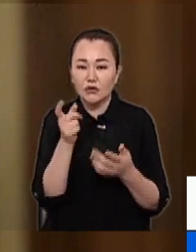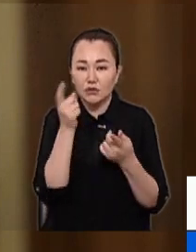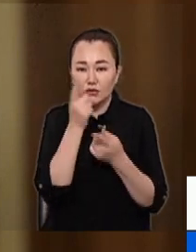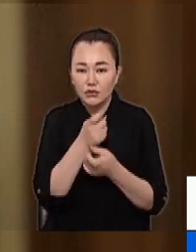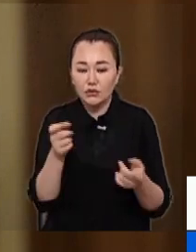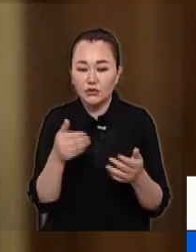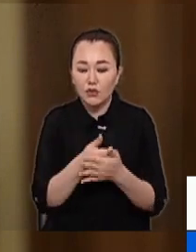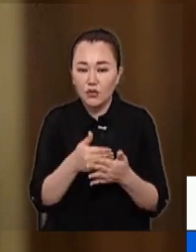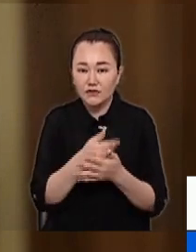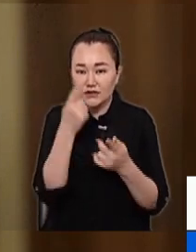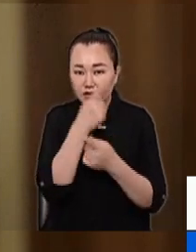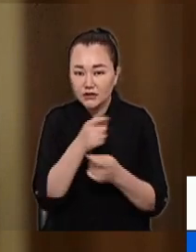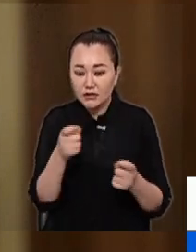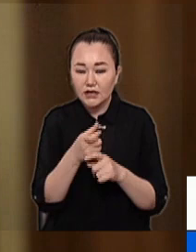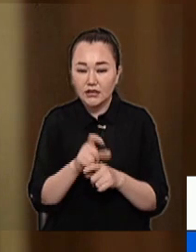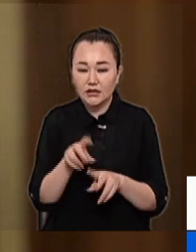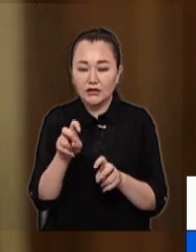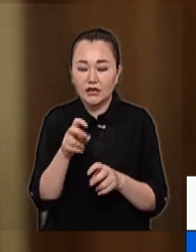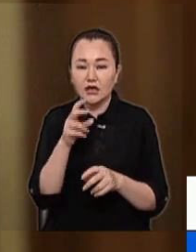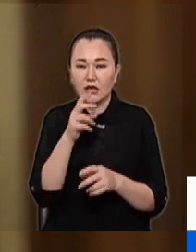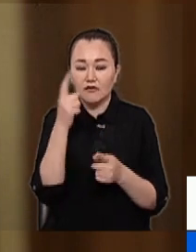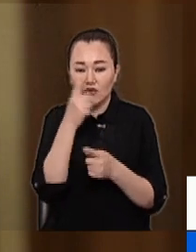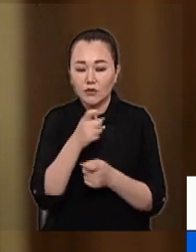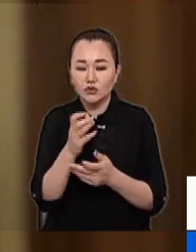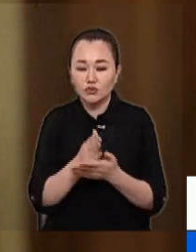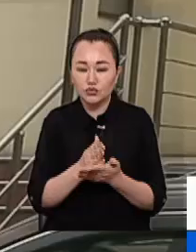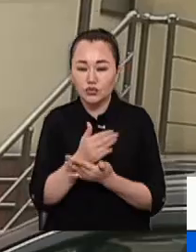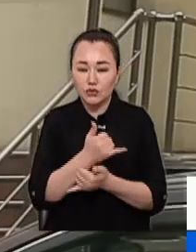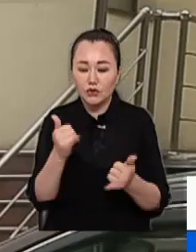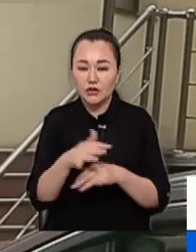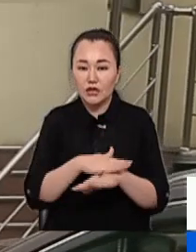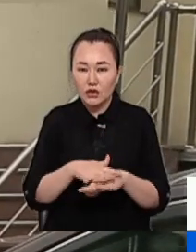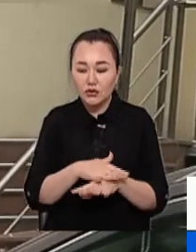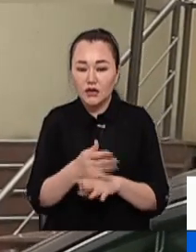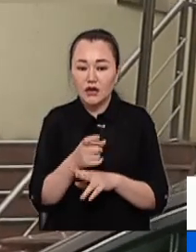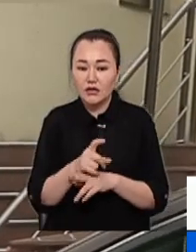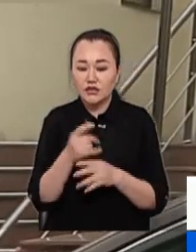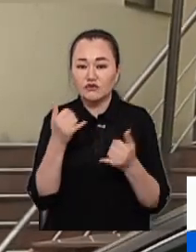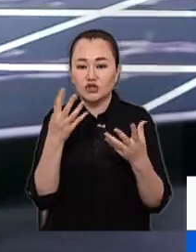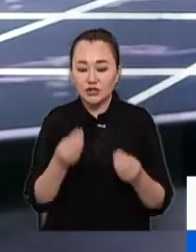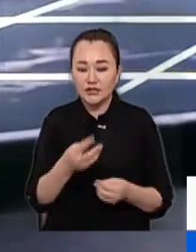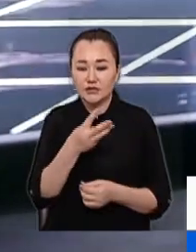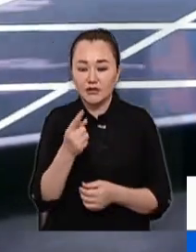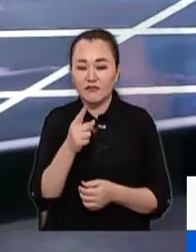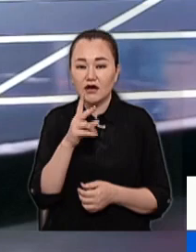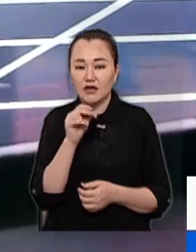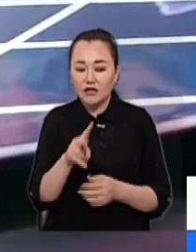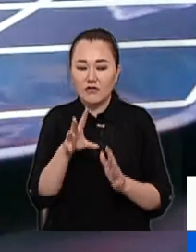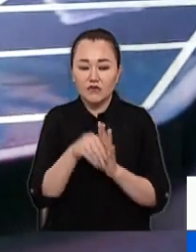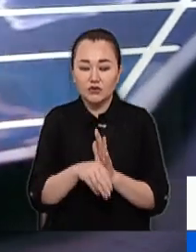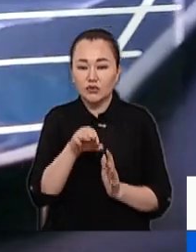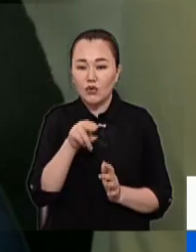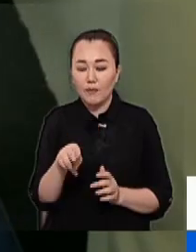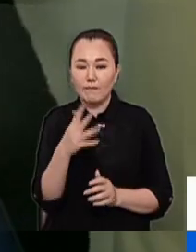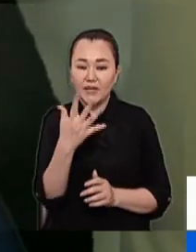есть эта рубрика, эта программа служила народу. На сегодняшний день 31-й канал вошел в